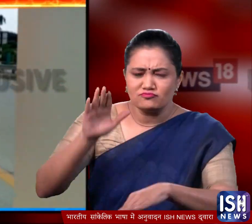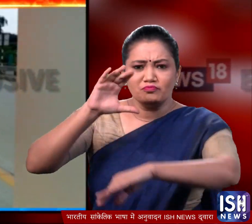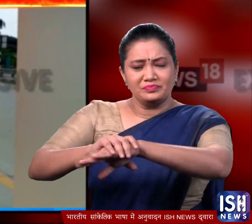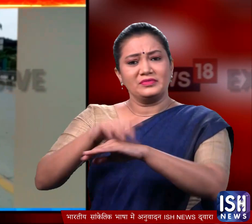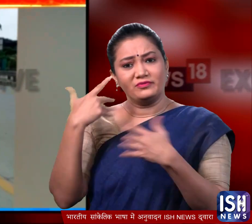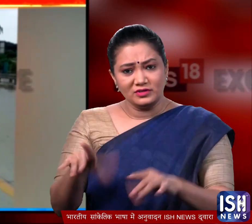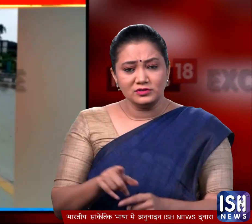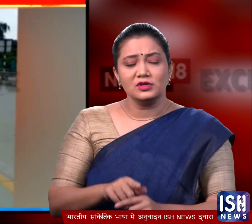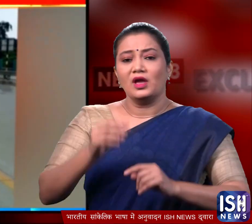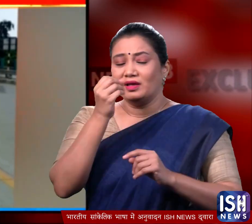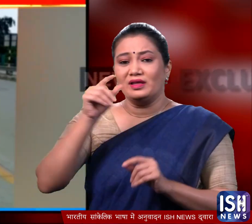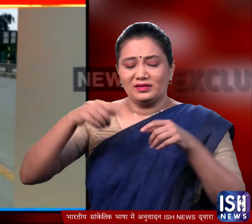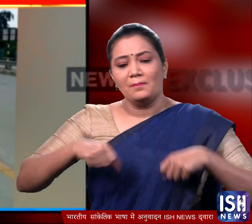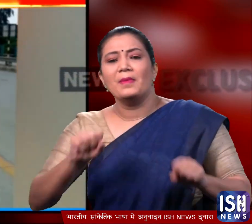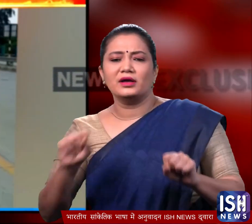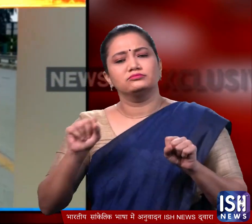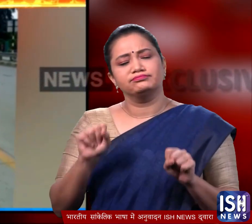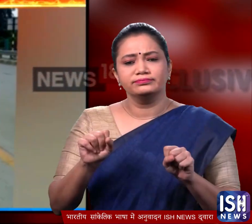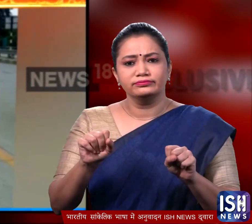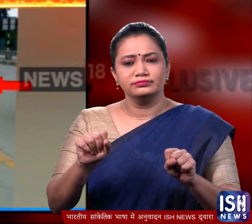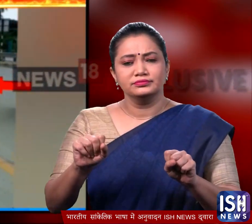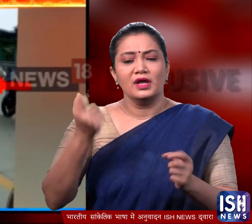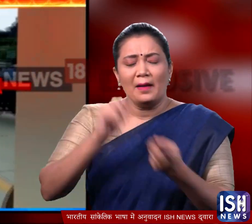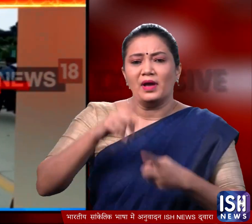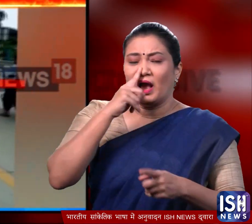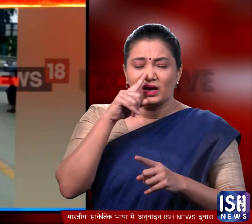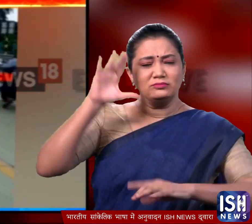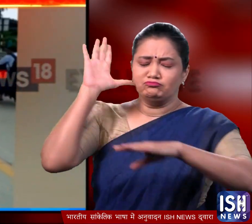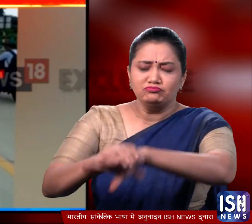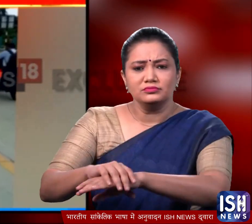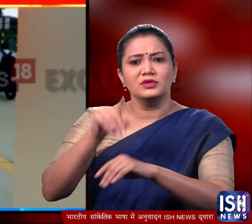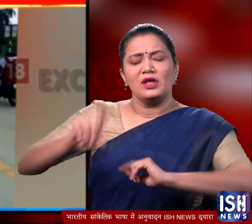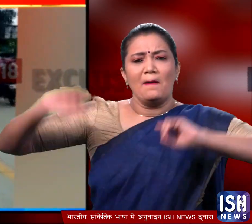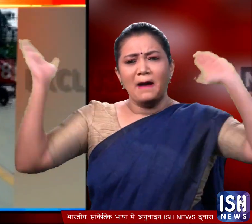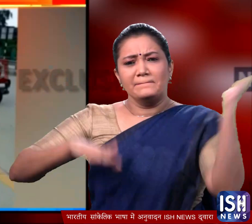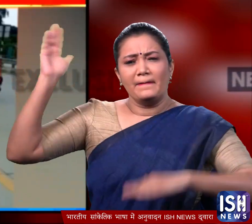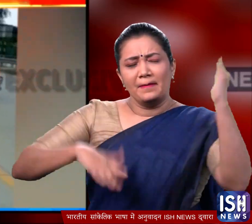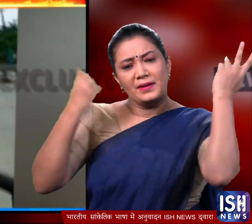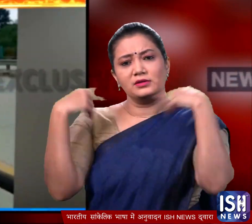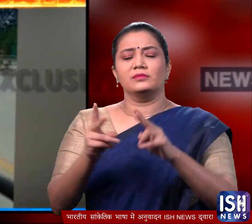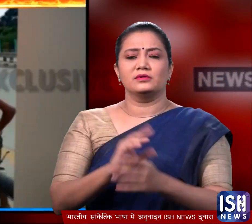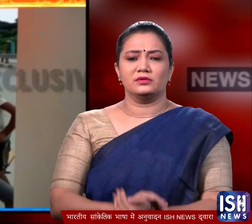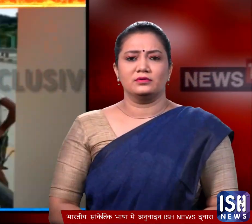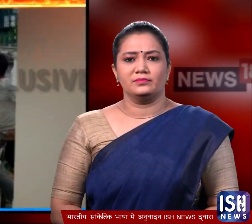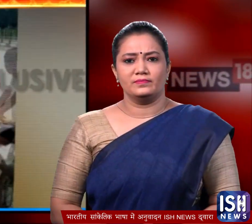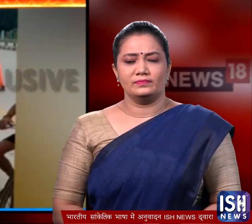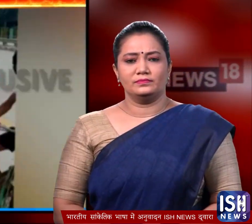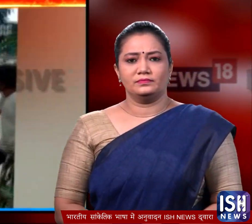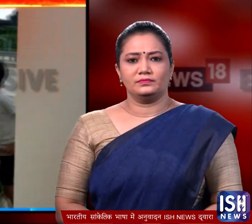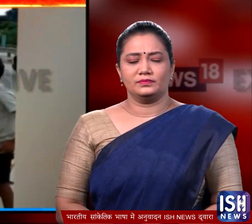आया उसमें साफ दिखा कि बीजेपी नेता मोटरसाइकिल से कहीं जा रहे थे, तभी उस महिला ने उनके साथ मारपीट शुरू कर दी।